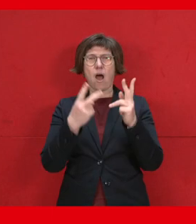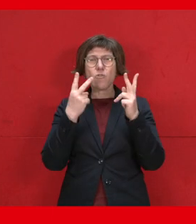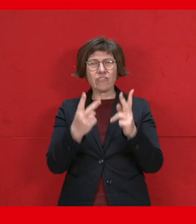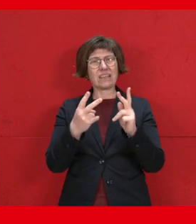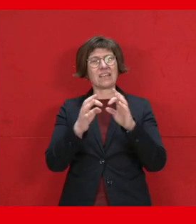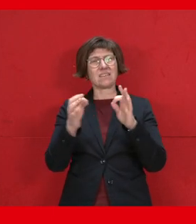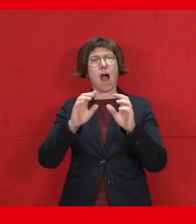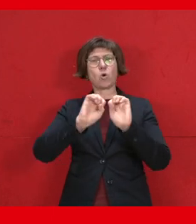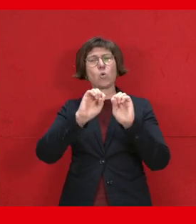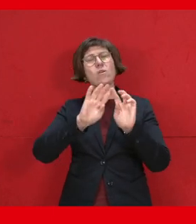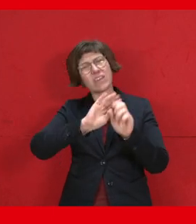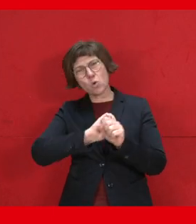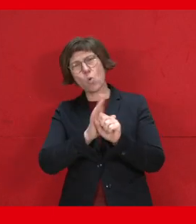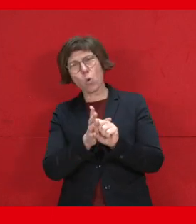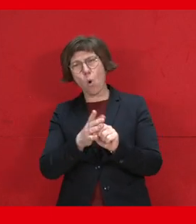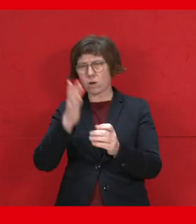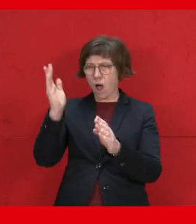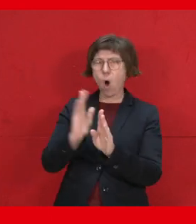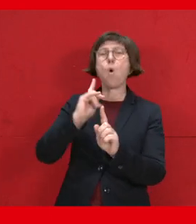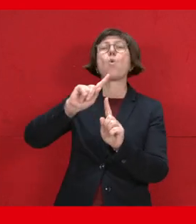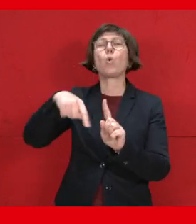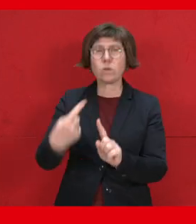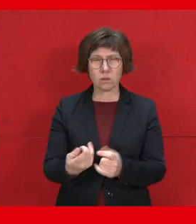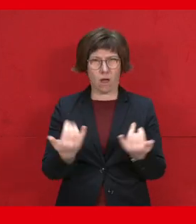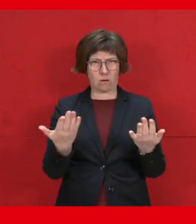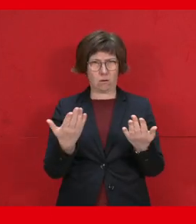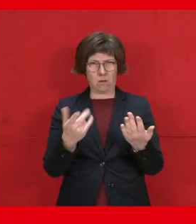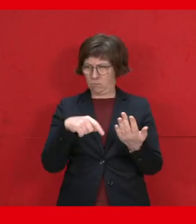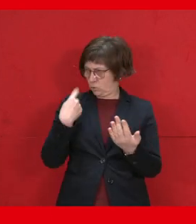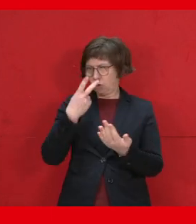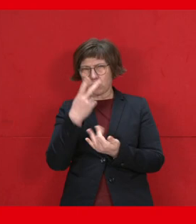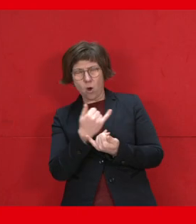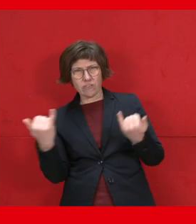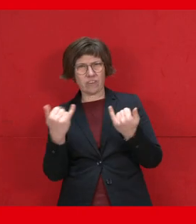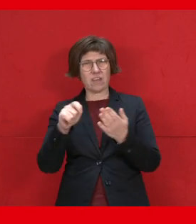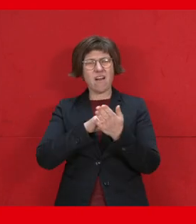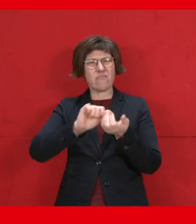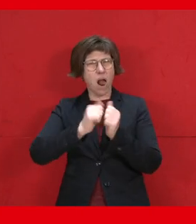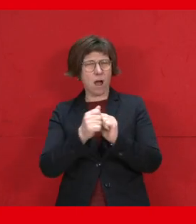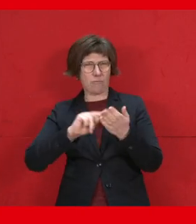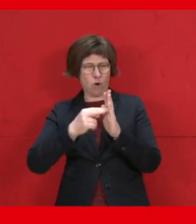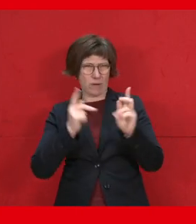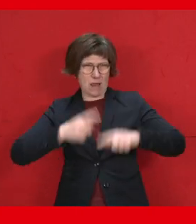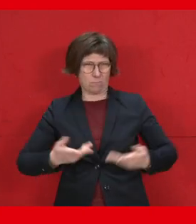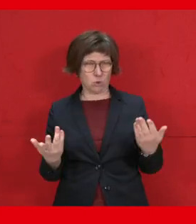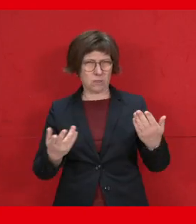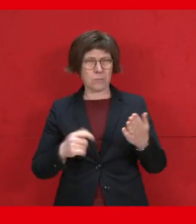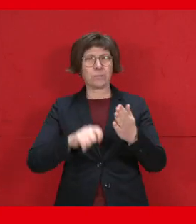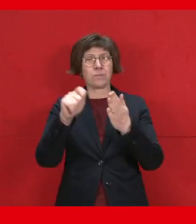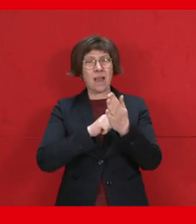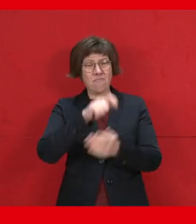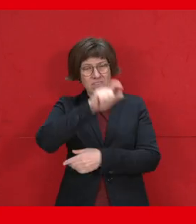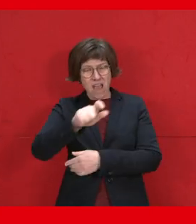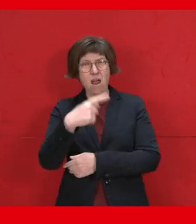nach Corona. Und dafür wollen wir das Land aufstellen, wollen wir uns aufstellen und wollen uns für den Wahlkampf vorbereiten. Die Wählerinnen und Wähler werden